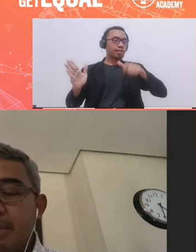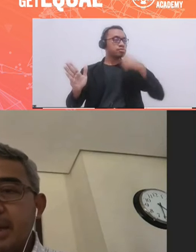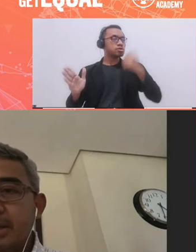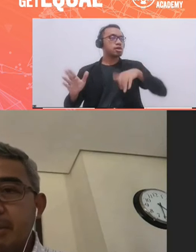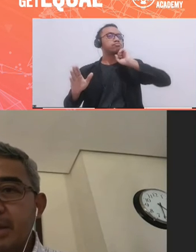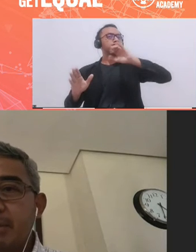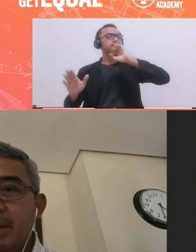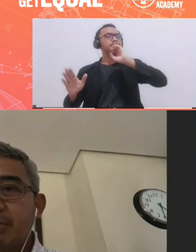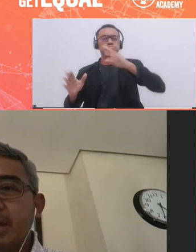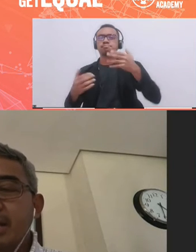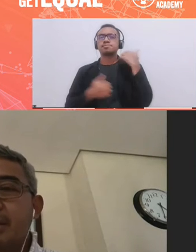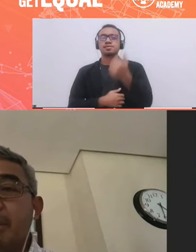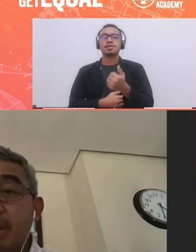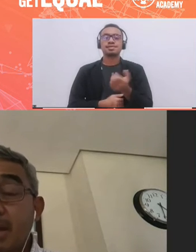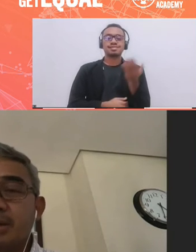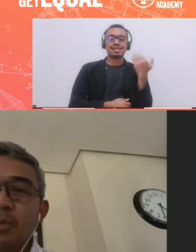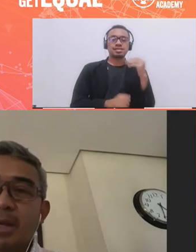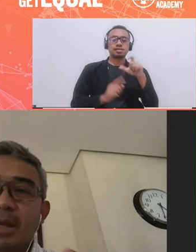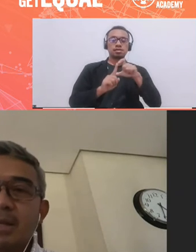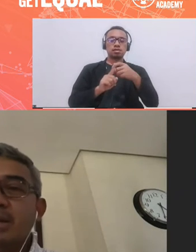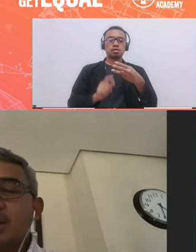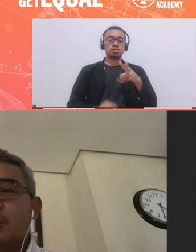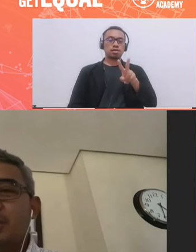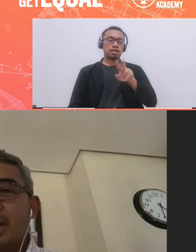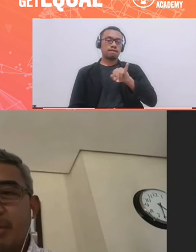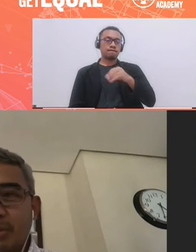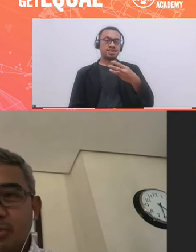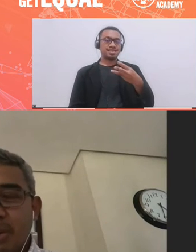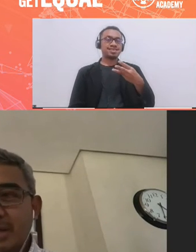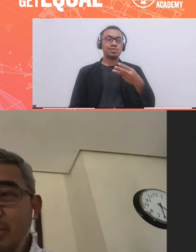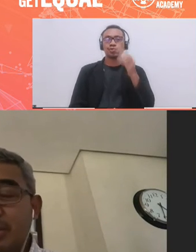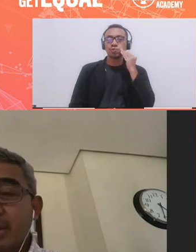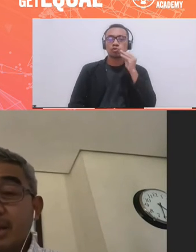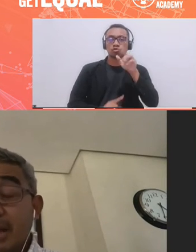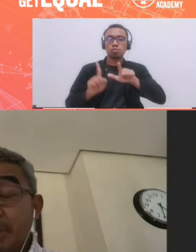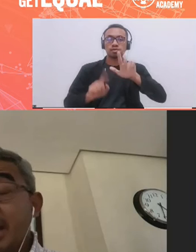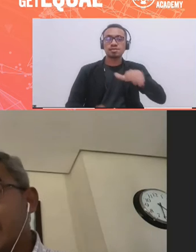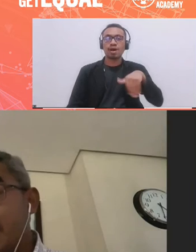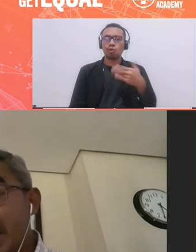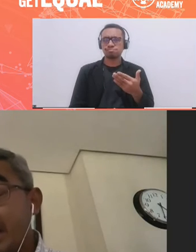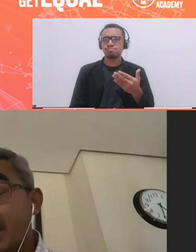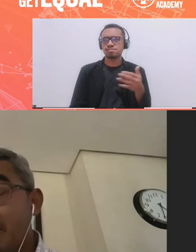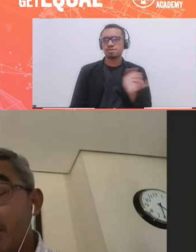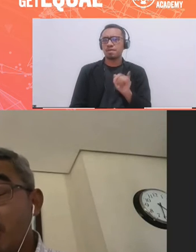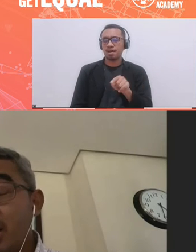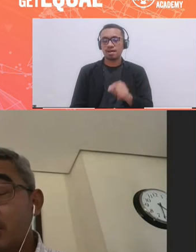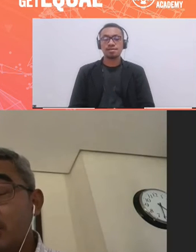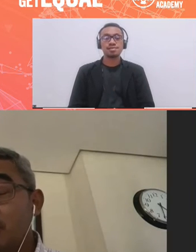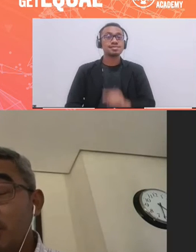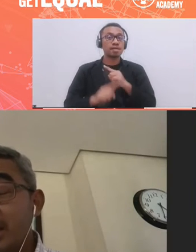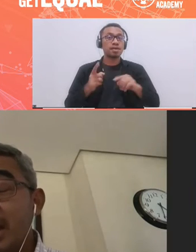macam pendapat yang disampaikan sama Devi tadi memang sesuai dengan usianya yang ber-17 tahun. Tetapi yang saya menarik adalah